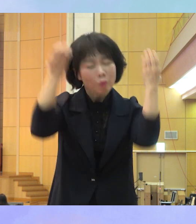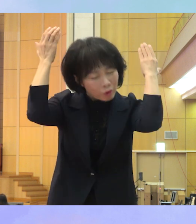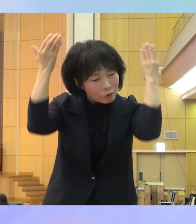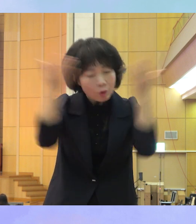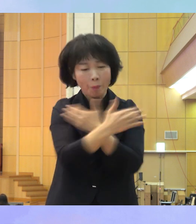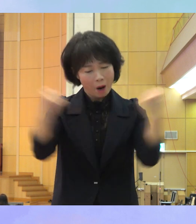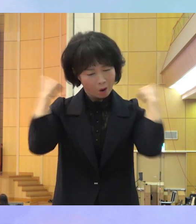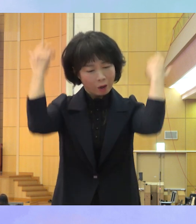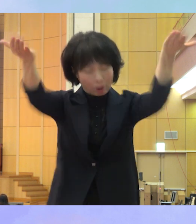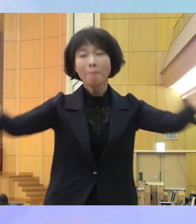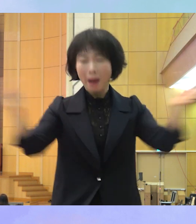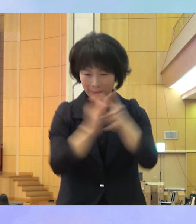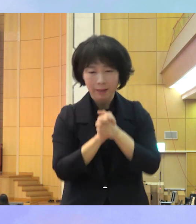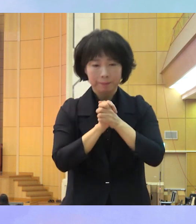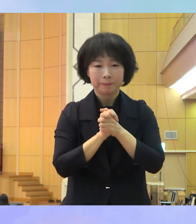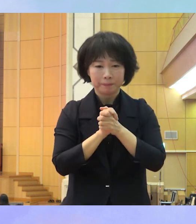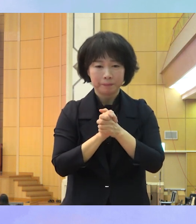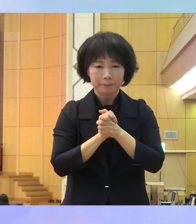축복을 받습니다.